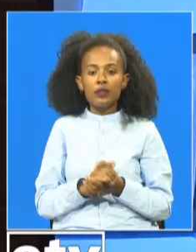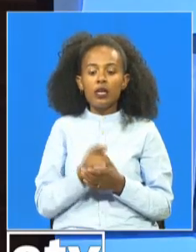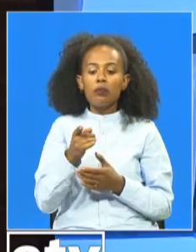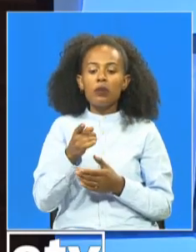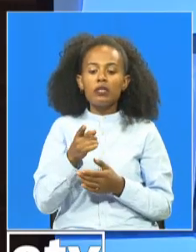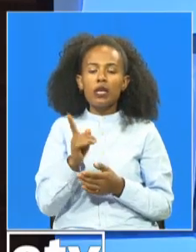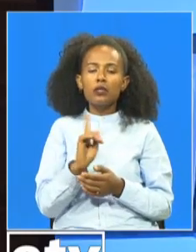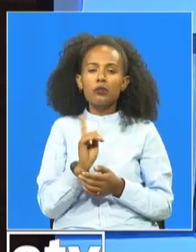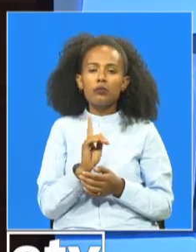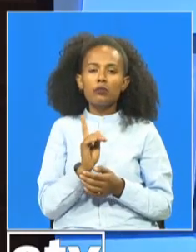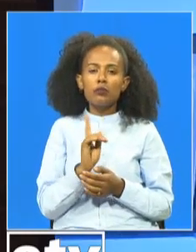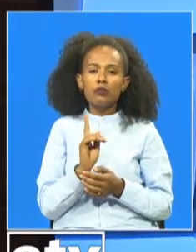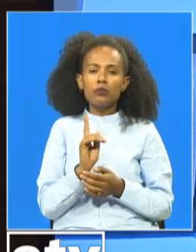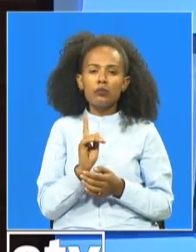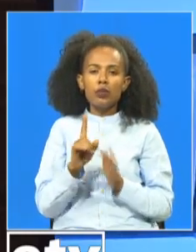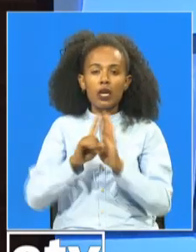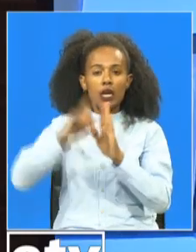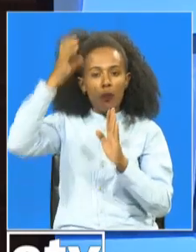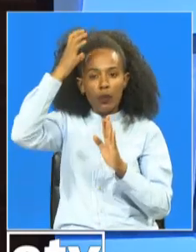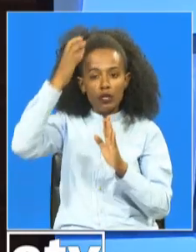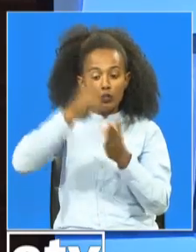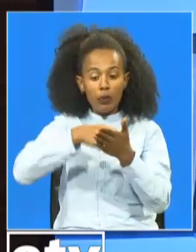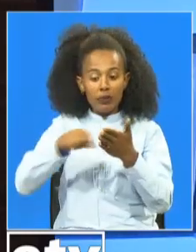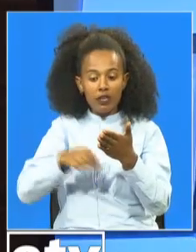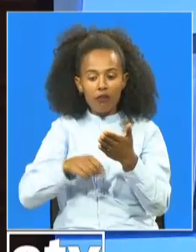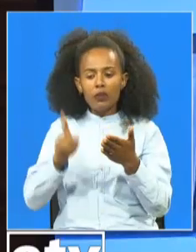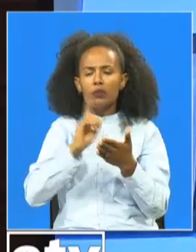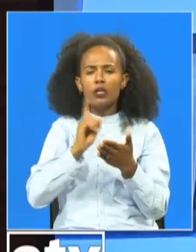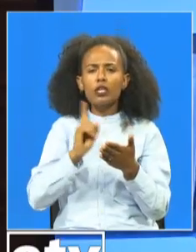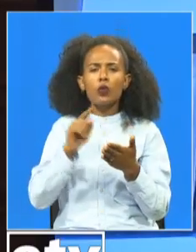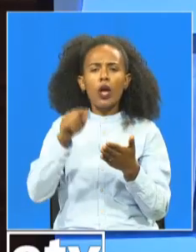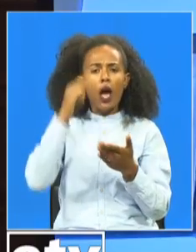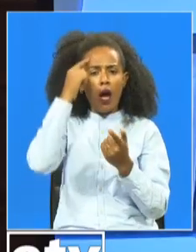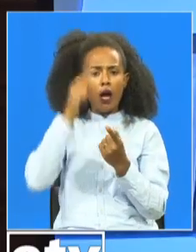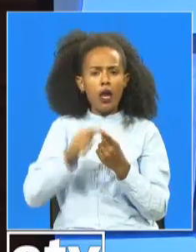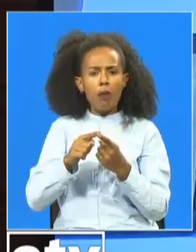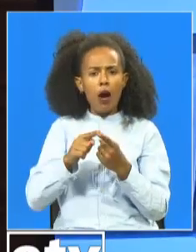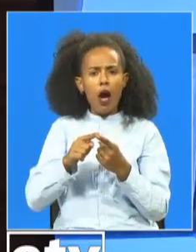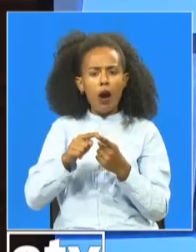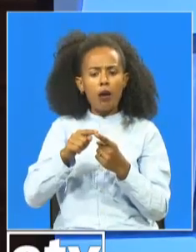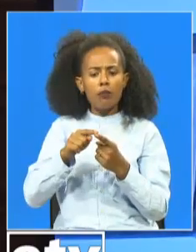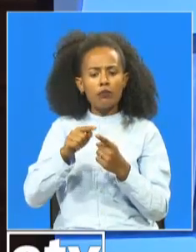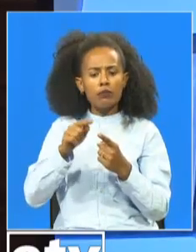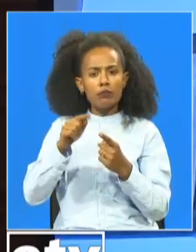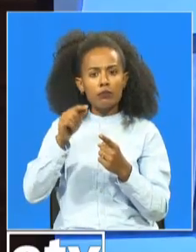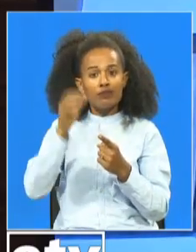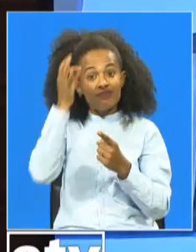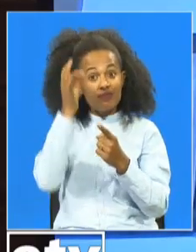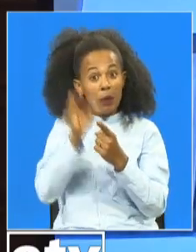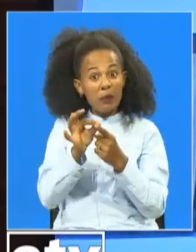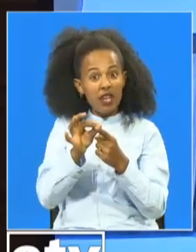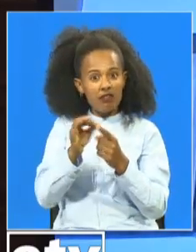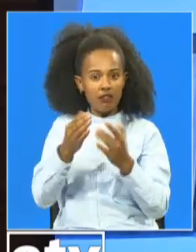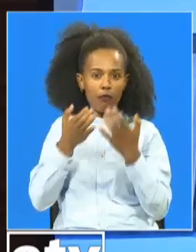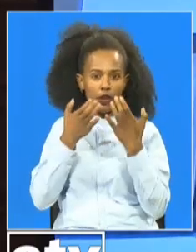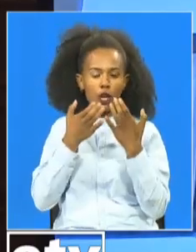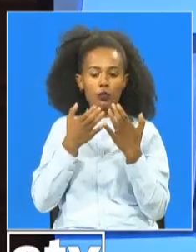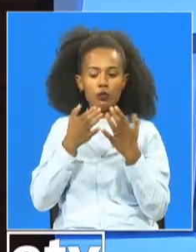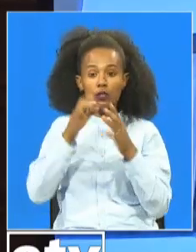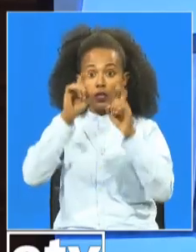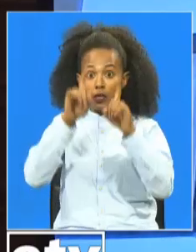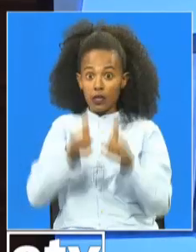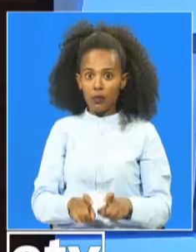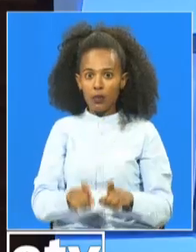በዛስ ምንድን ነው ህገ መንግስቱ በሚጻፍበት ጊዜ ምንድን ነው ያንን አላማ መምታት የፈለጉት የሚለውን ጥያቄ